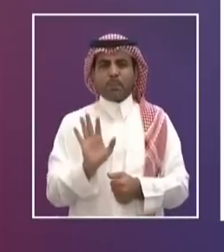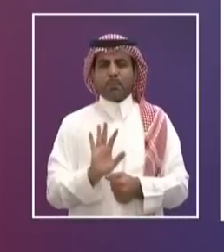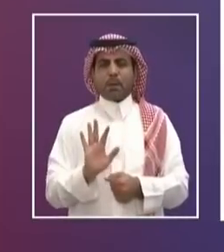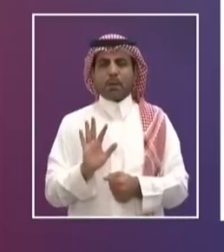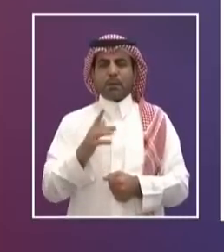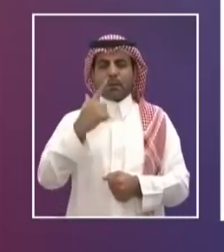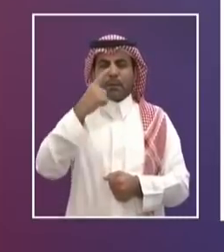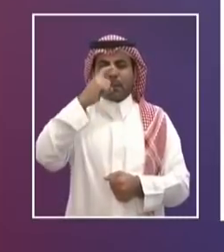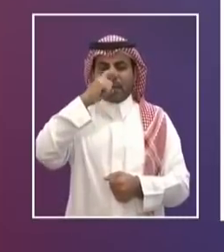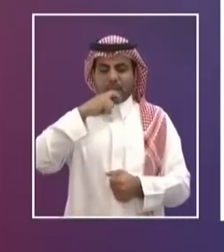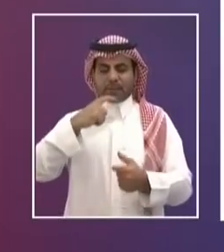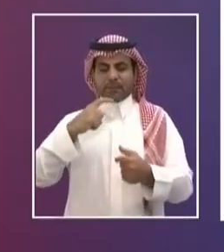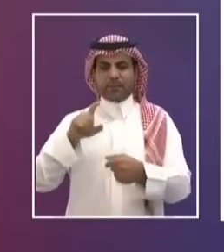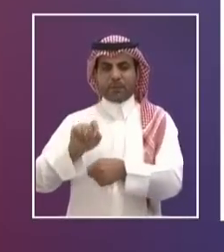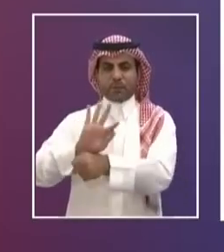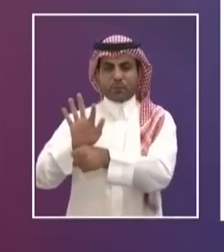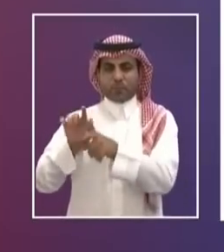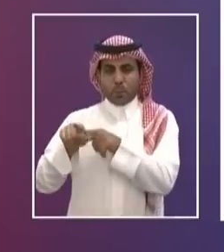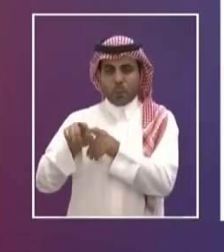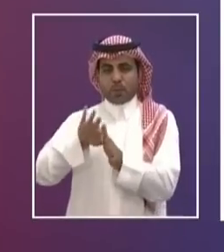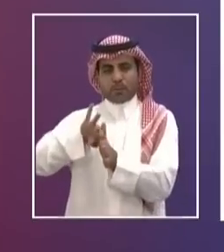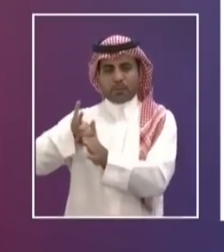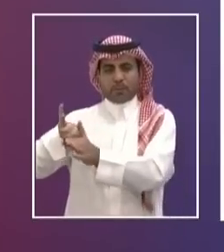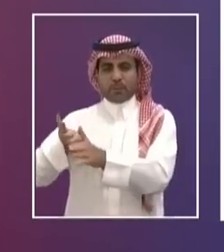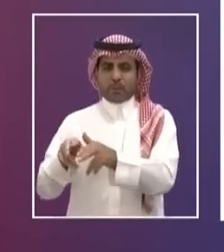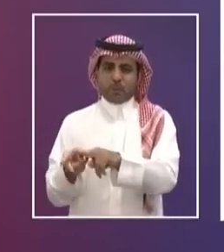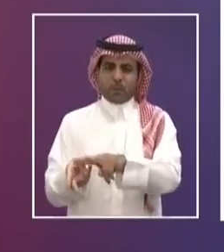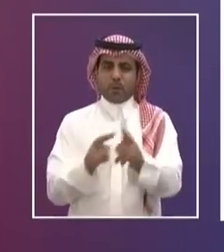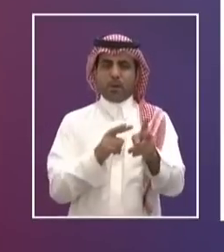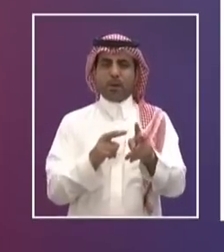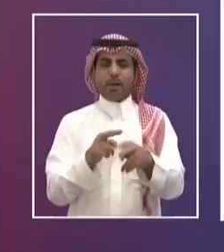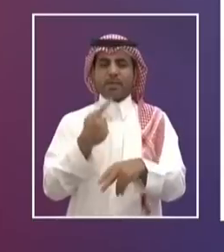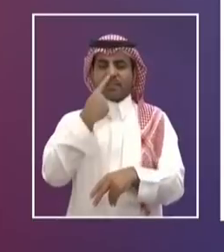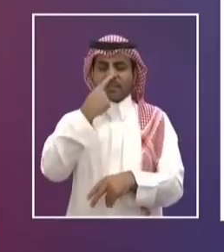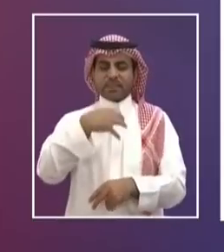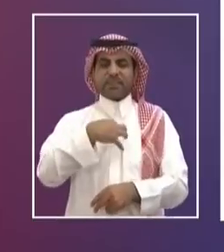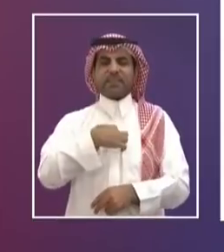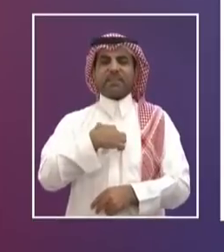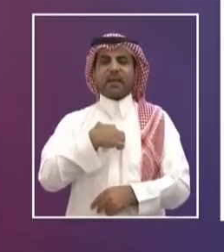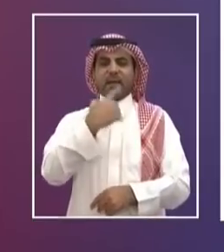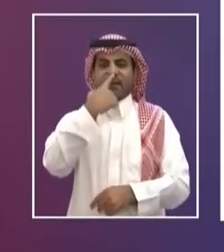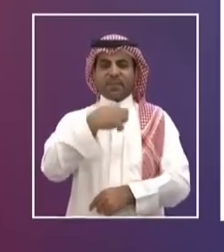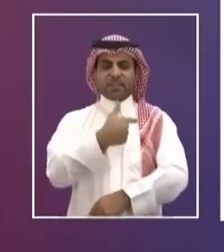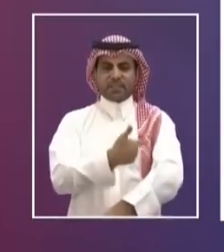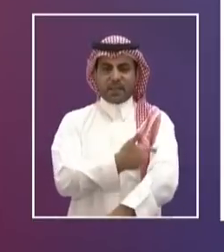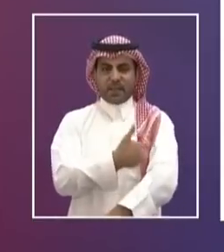فقط لفيروس كورونا وإنما لجميع الأمراض، الصحة النفسية